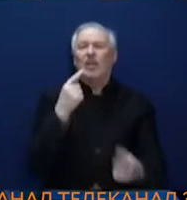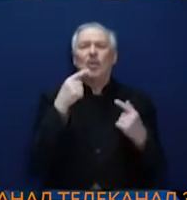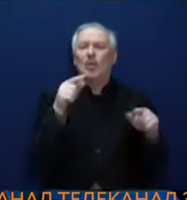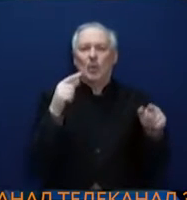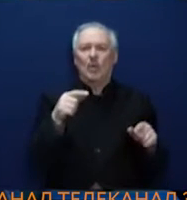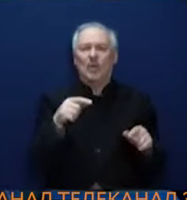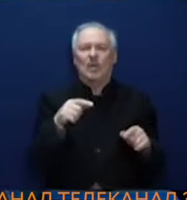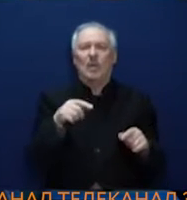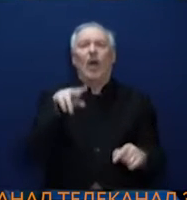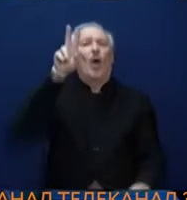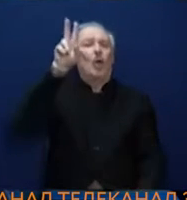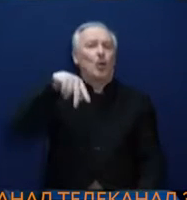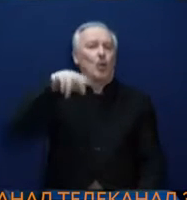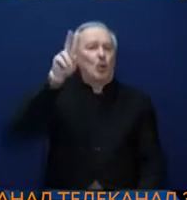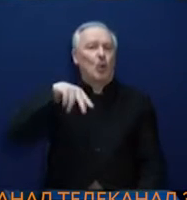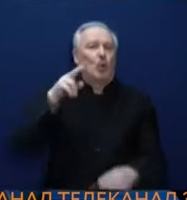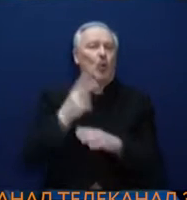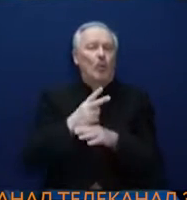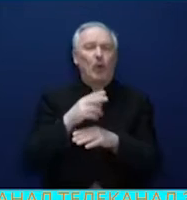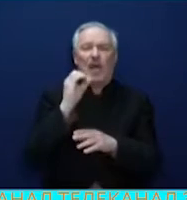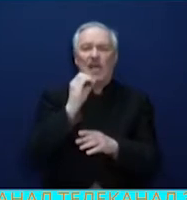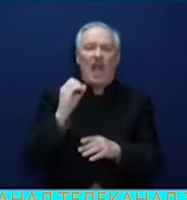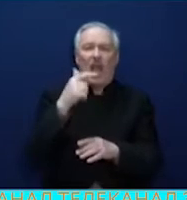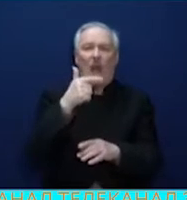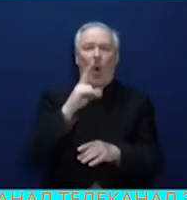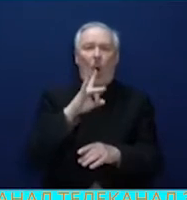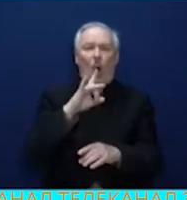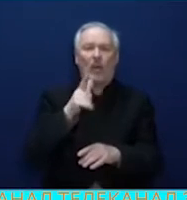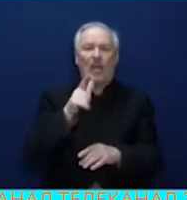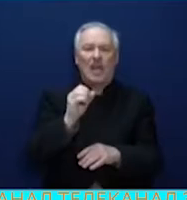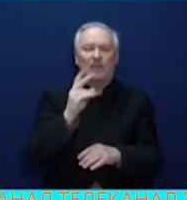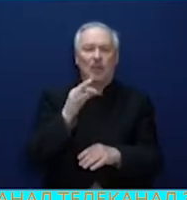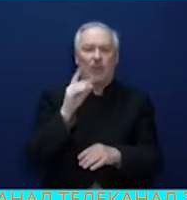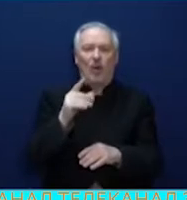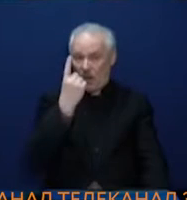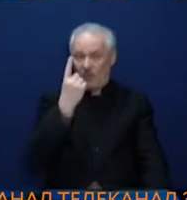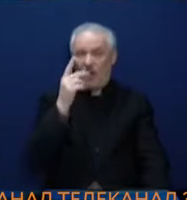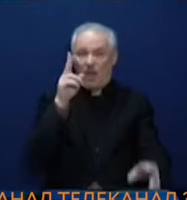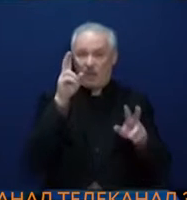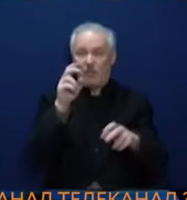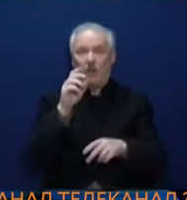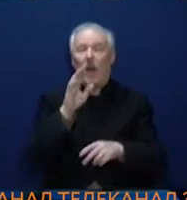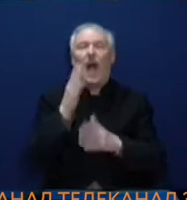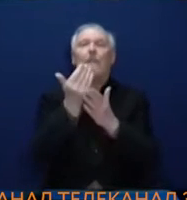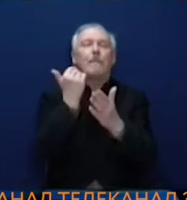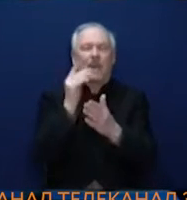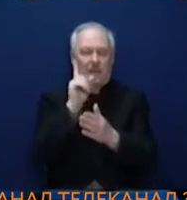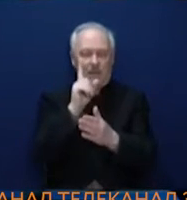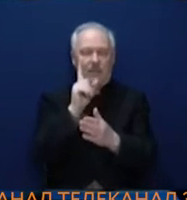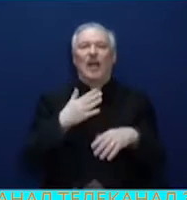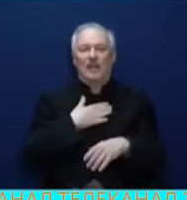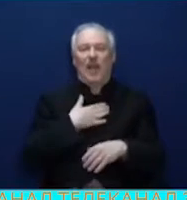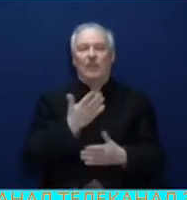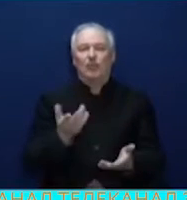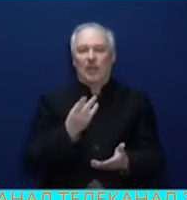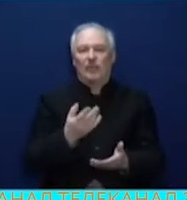дублер Егорьевского шоссе сейчас находится в работе. Все это очень важные дороги. Часть выступления Андрея Воробьева была